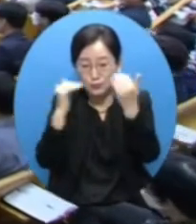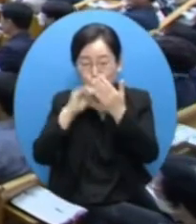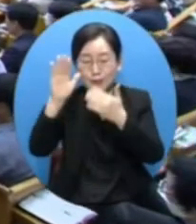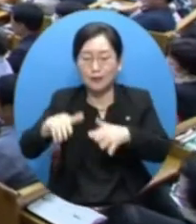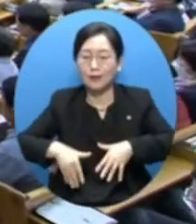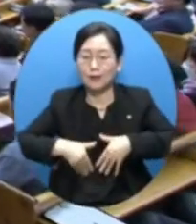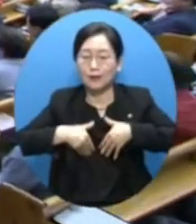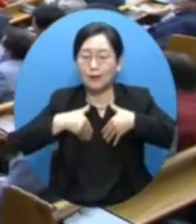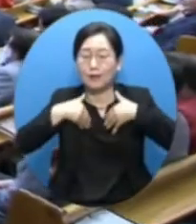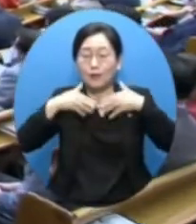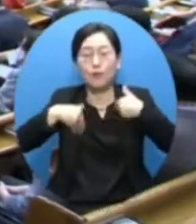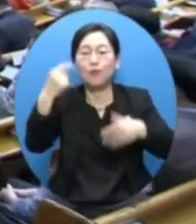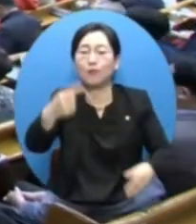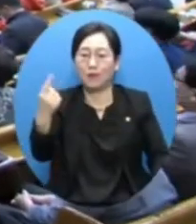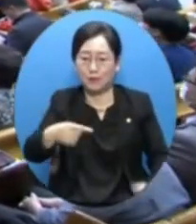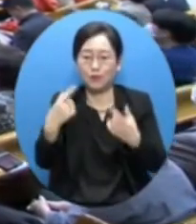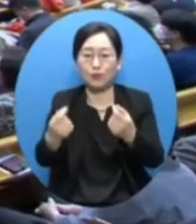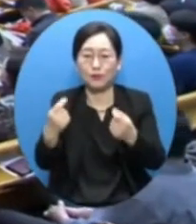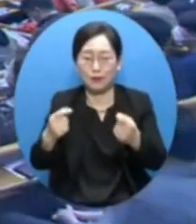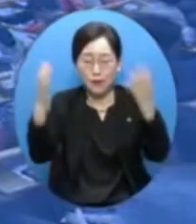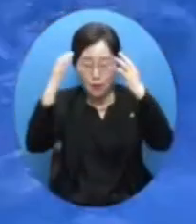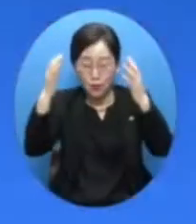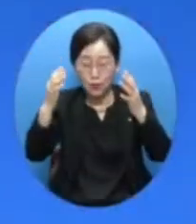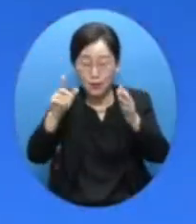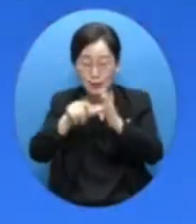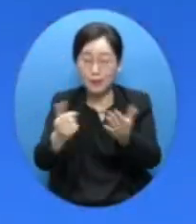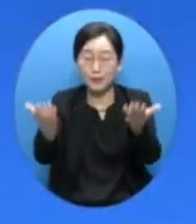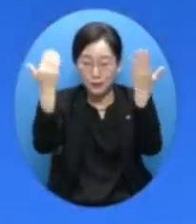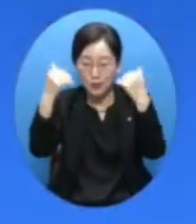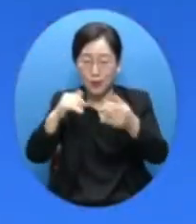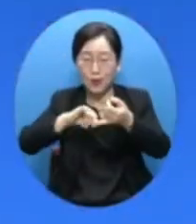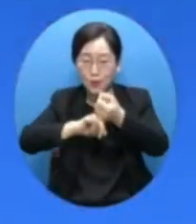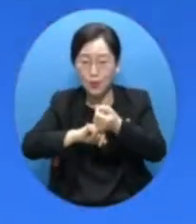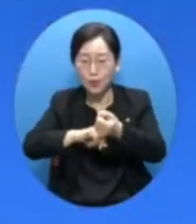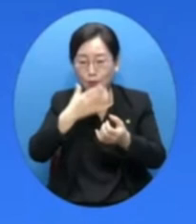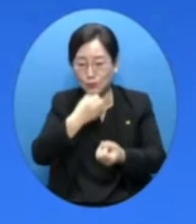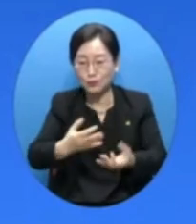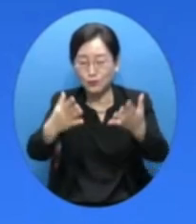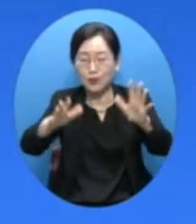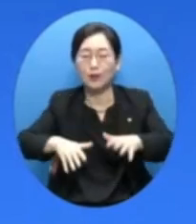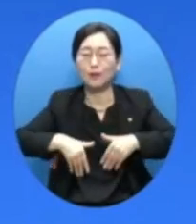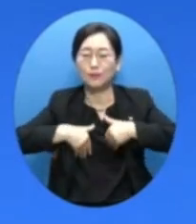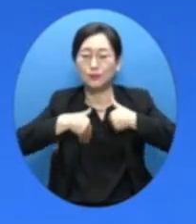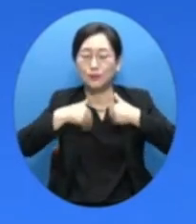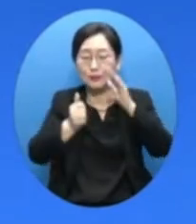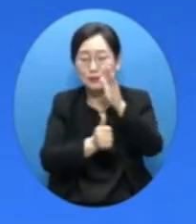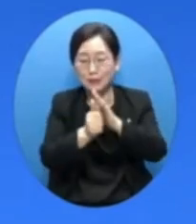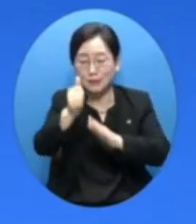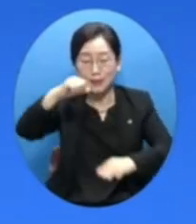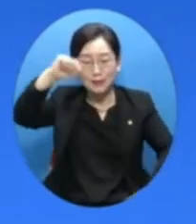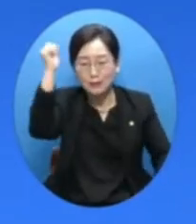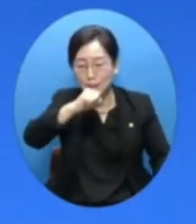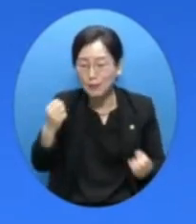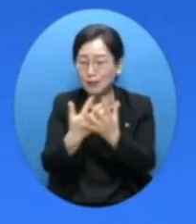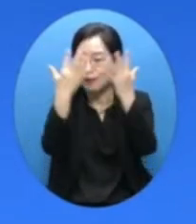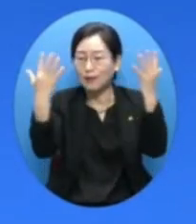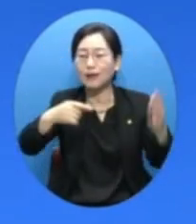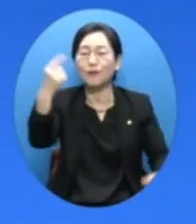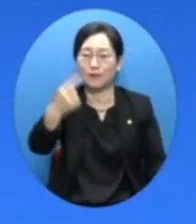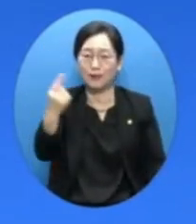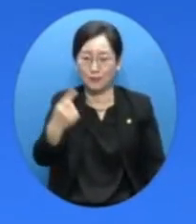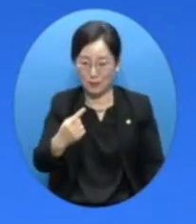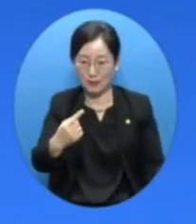따뜻한 봄이 오는 것처럼 여러분의 고난의 시간이 지나가나면 반드시 축복의 봄이, 희망의 새벽이 밝아올